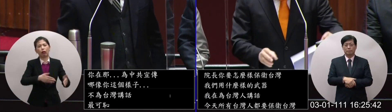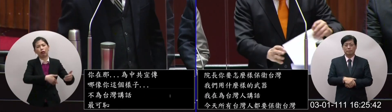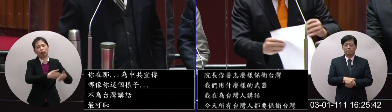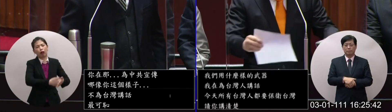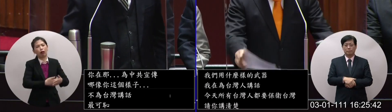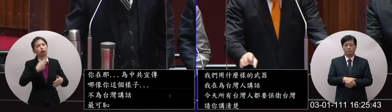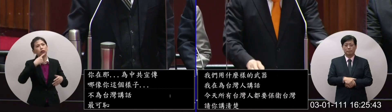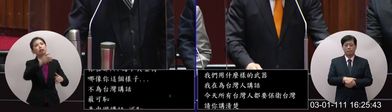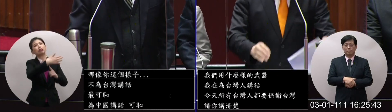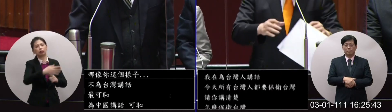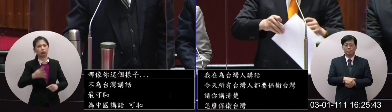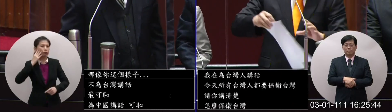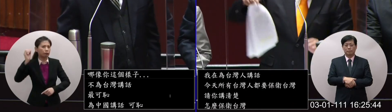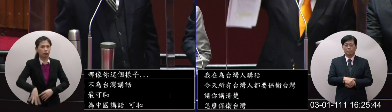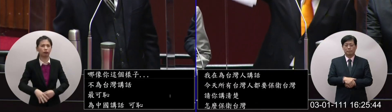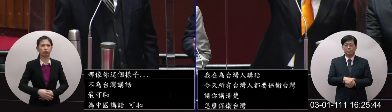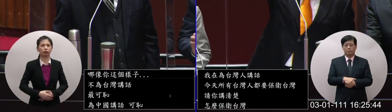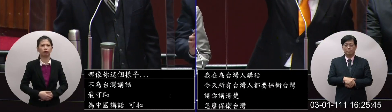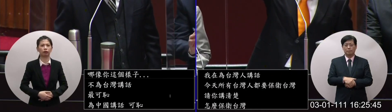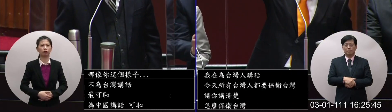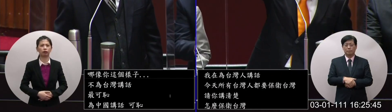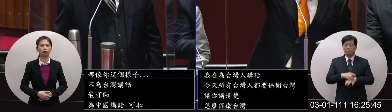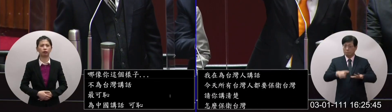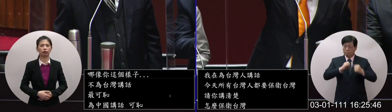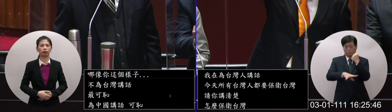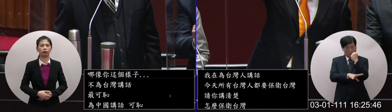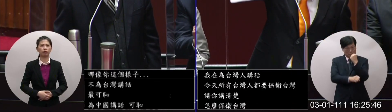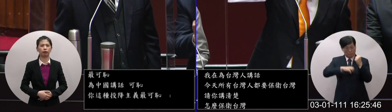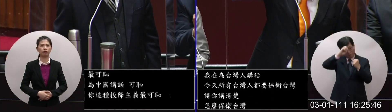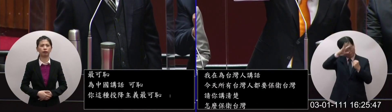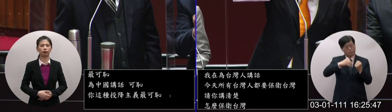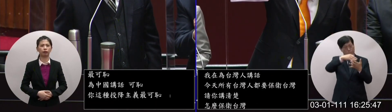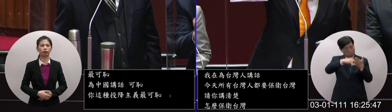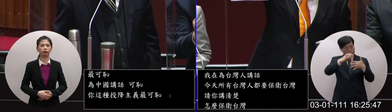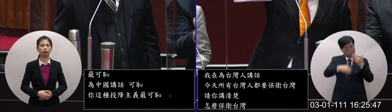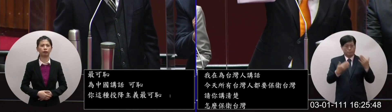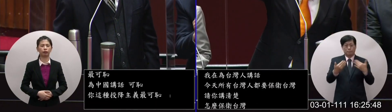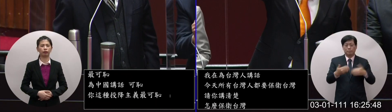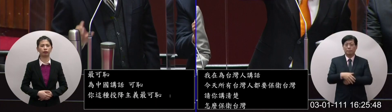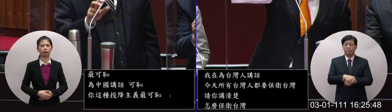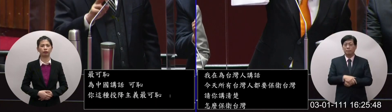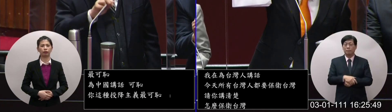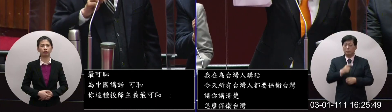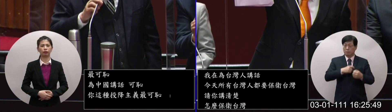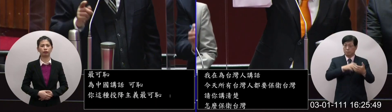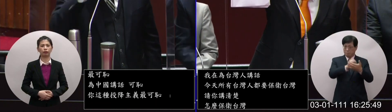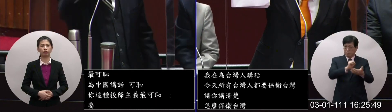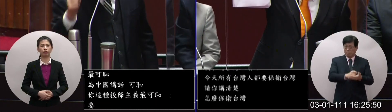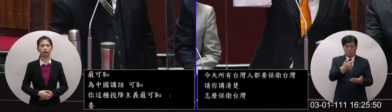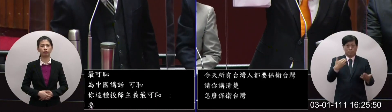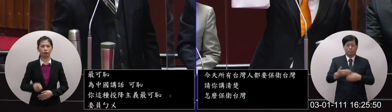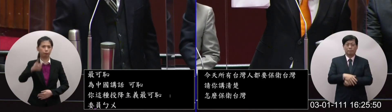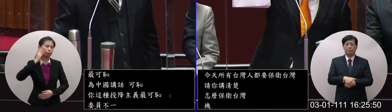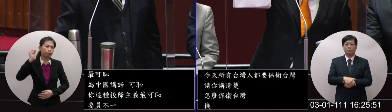可耻。 好，我们大家理性讨论。 你们的基本党纲在这里， 委员不要以数字来做， 你们的 可